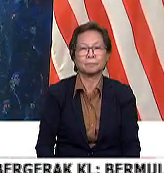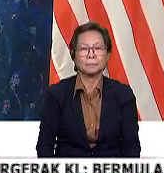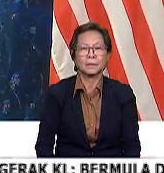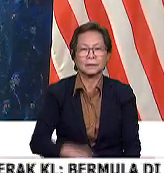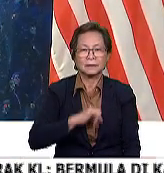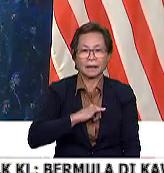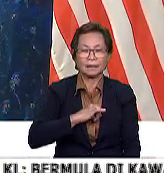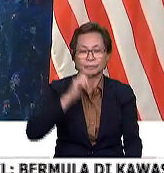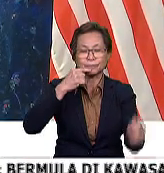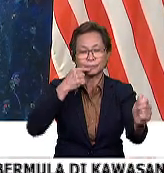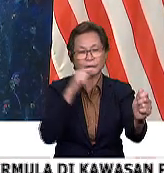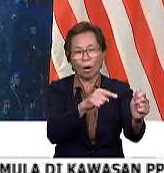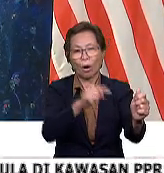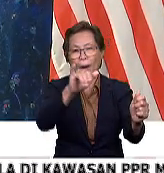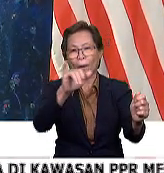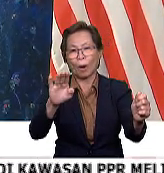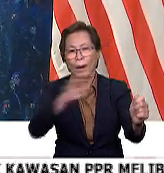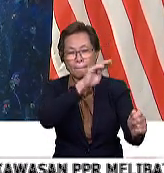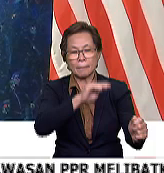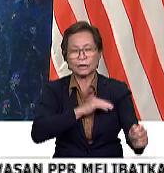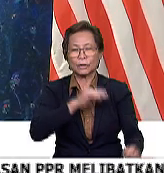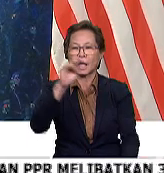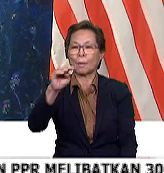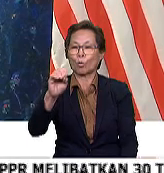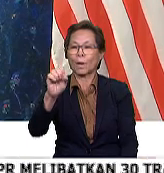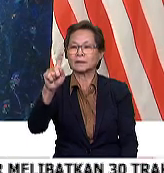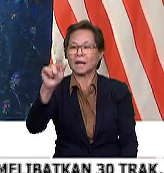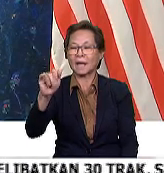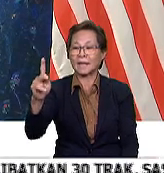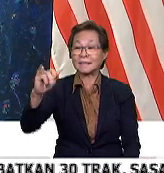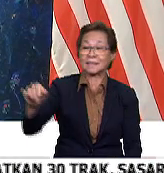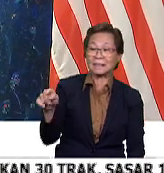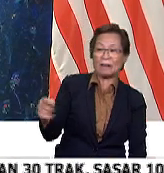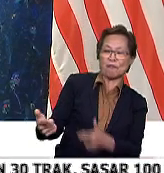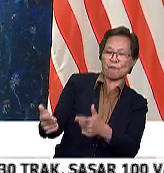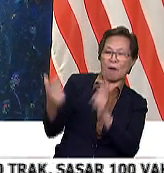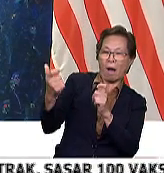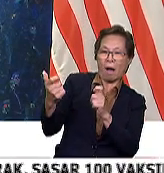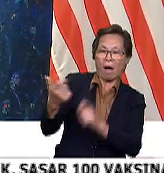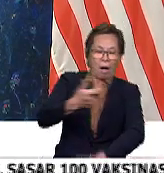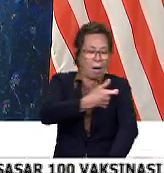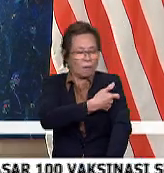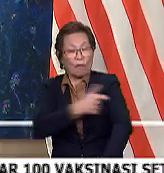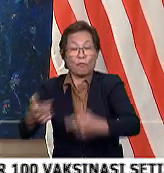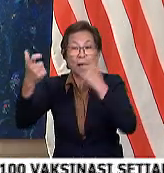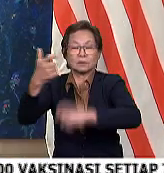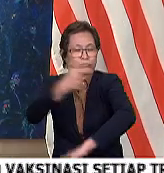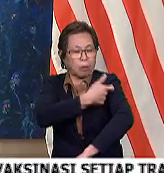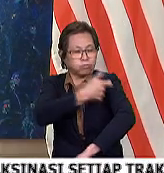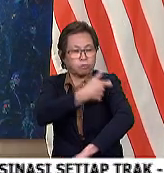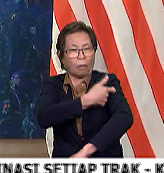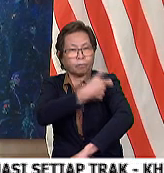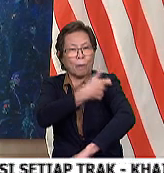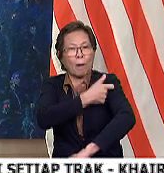saya juga telah mengarahkan ya Muhammad menteri musti untuk mempercepat kan pemberian vaksin